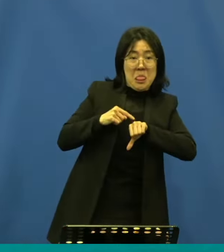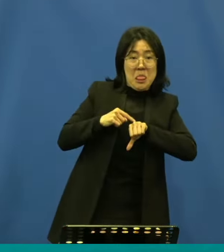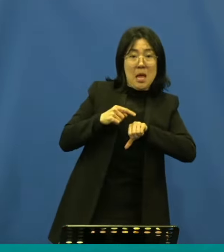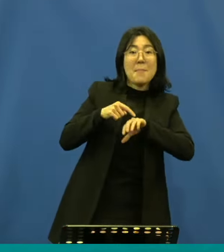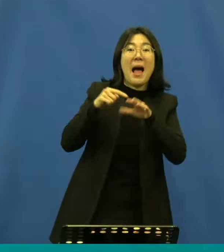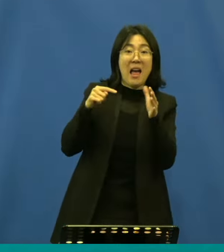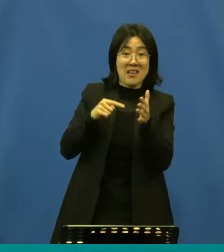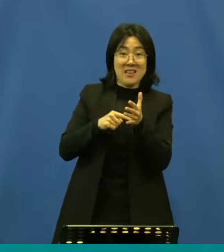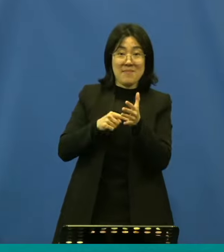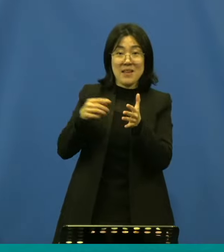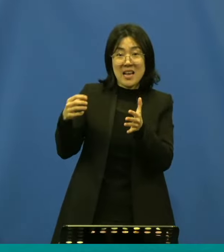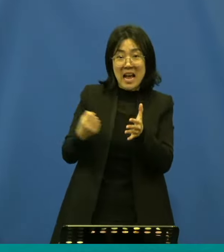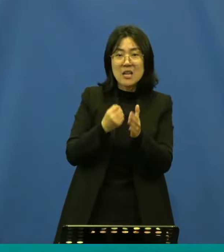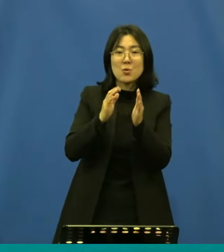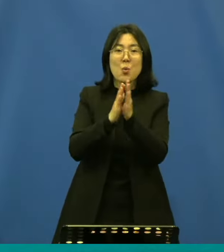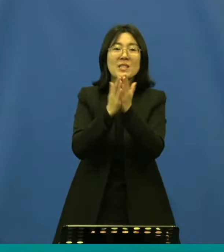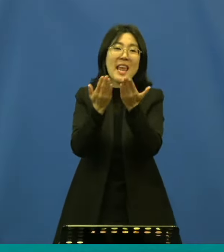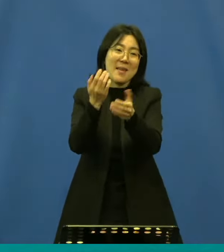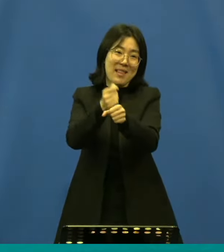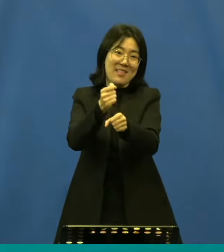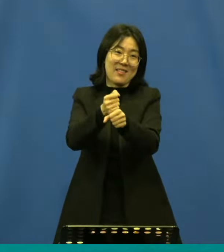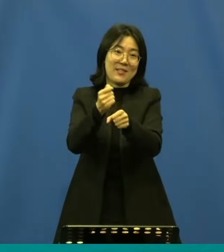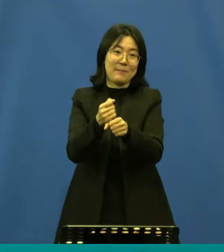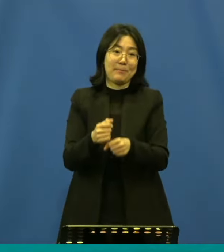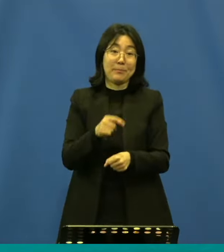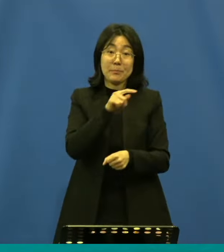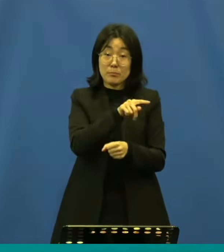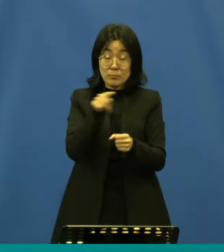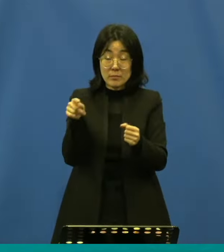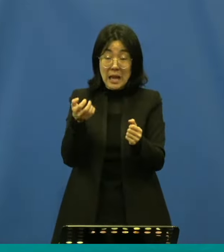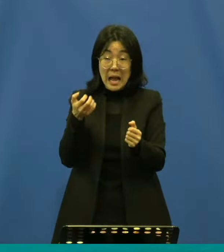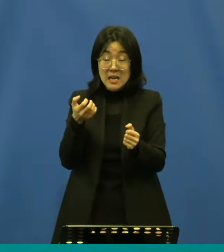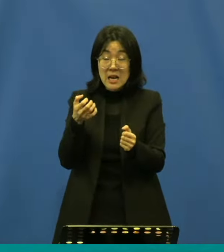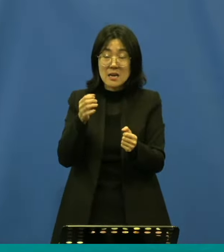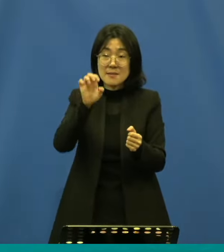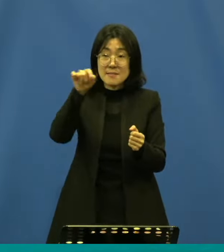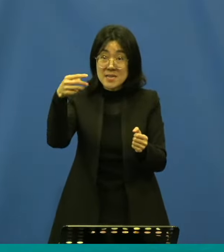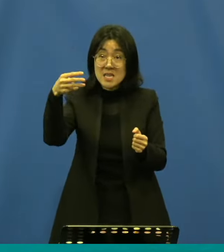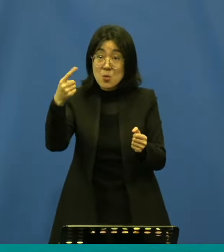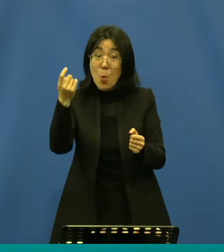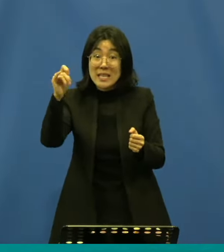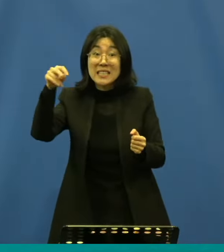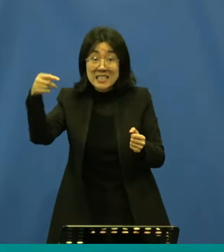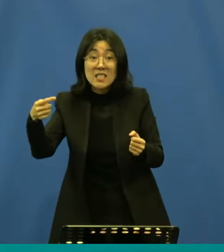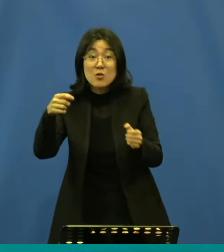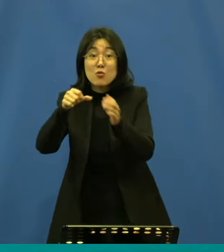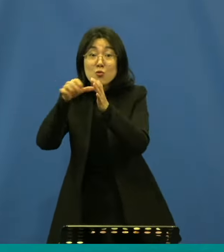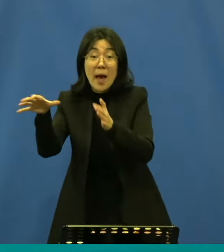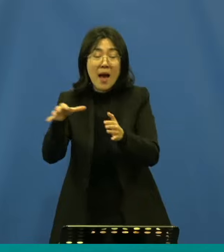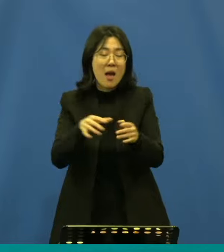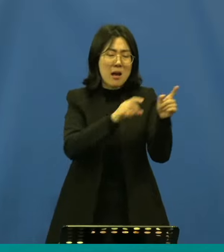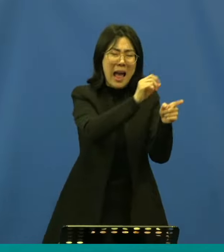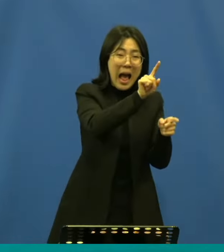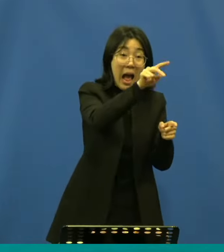재미있는 것은 이 프로이트나 아들러 모두가 유대인입니다. 유대인. 둘 다